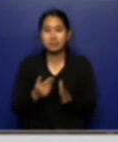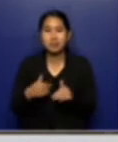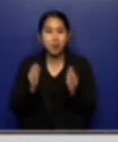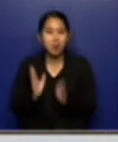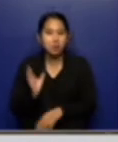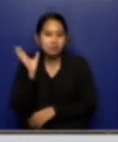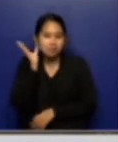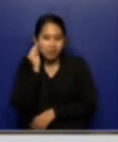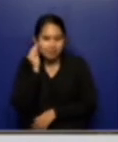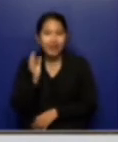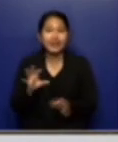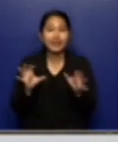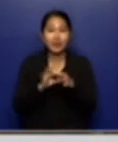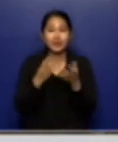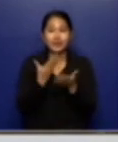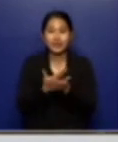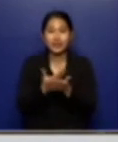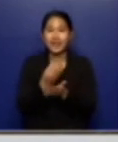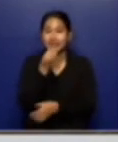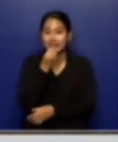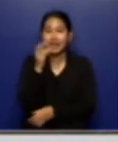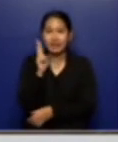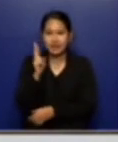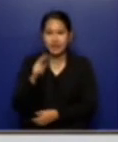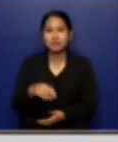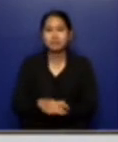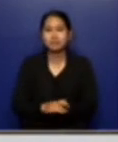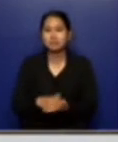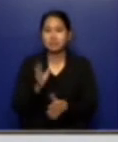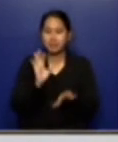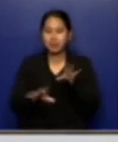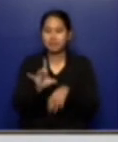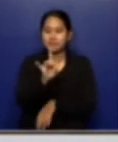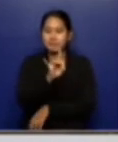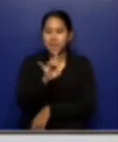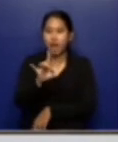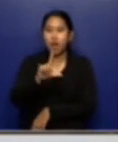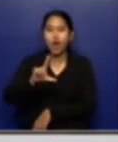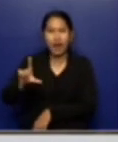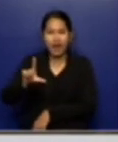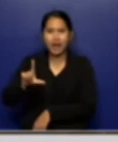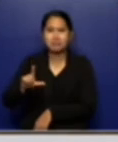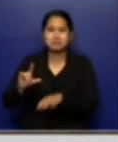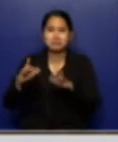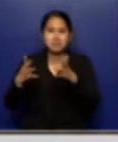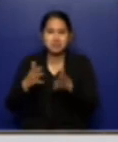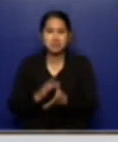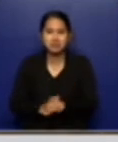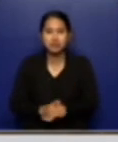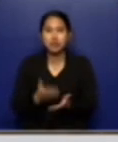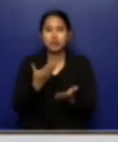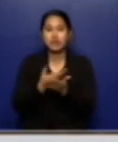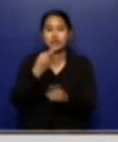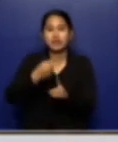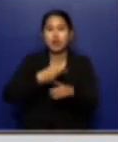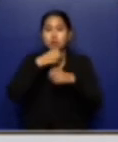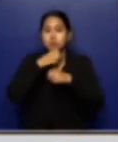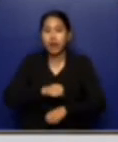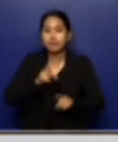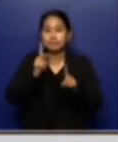เงินอาหารกลางวันกับต่อหัวเนี่ยขาดประมาณ800ล้านท่านประธานเบี้ยยังชีพผู้สูงอายุกับพันกว่าล้